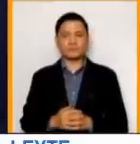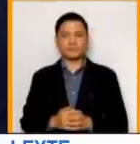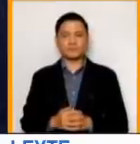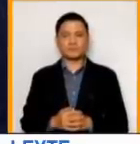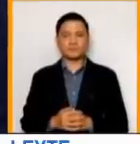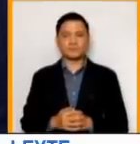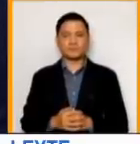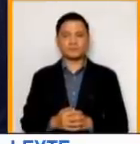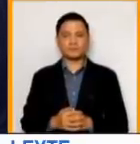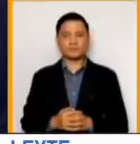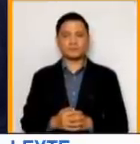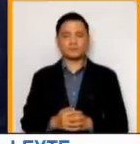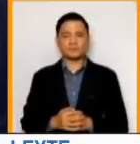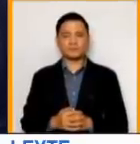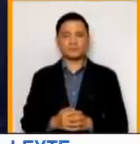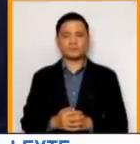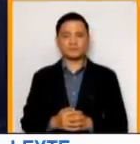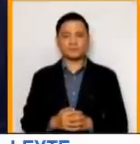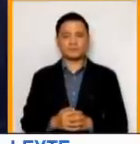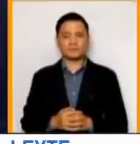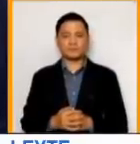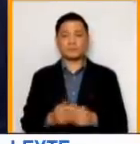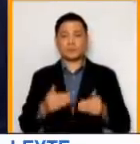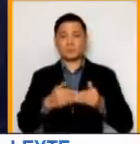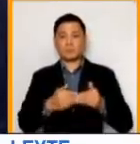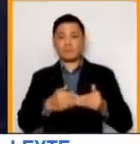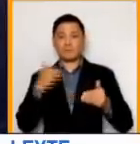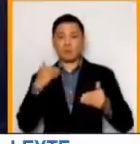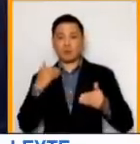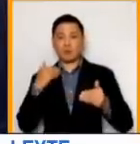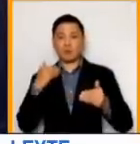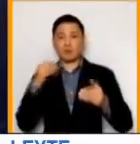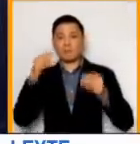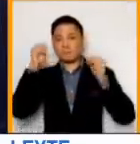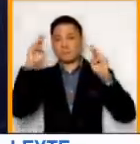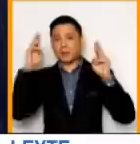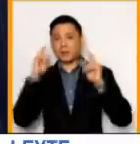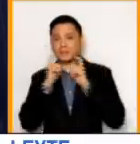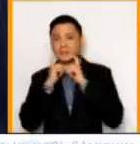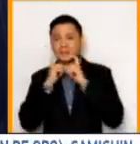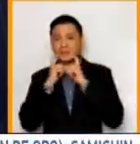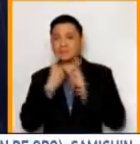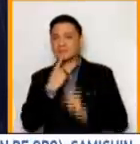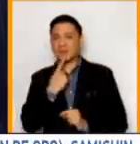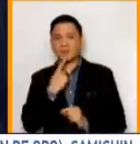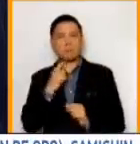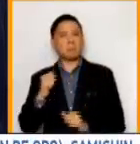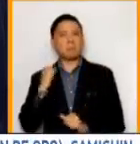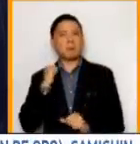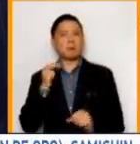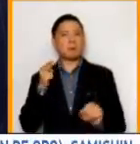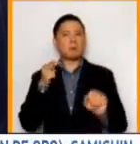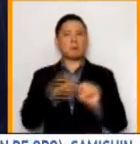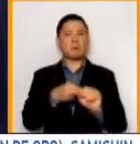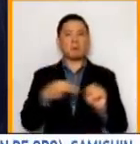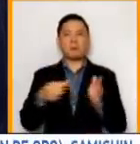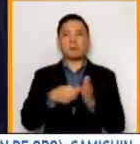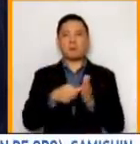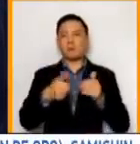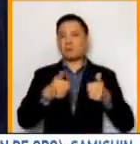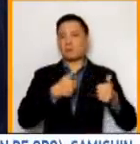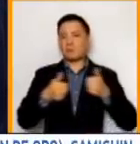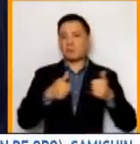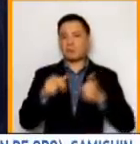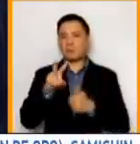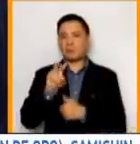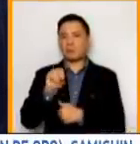Kung dati hayag ang sinabi ni Davao City Mayor Sara Duterte na hindi siya tatakbo sa pagkapangulo sa eleksyon 2022, ngayon